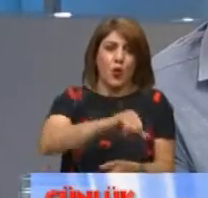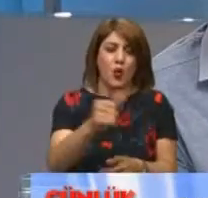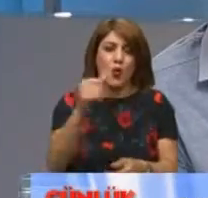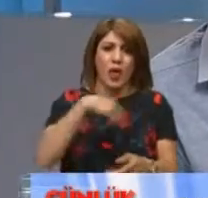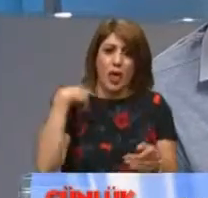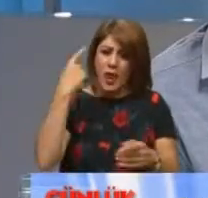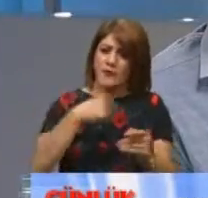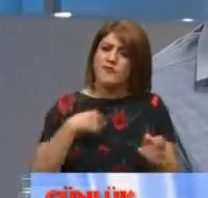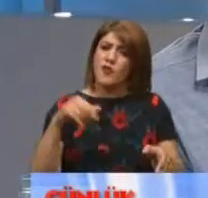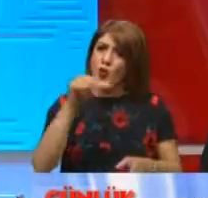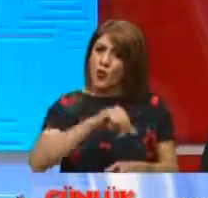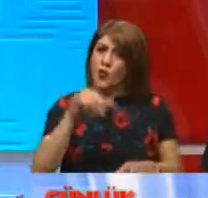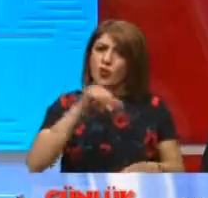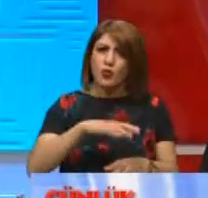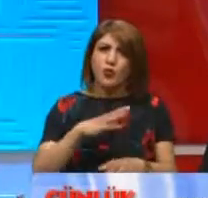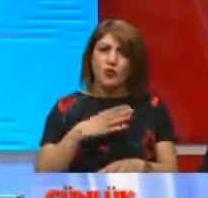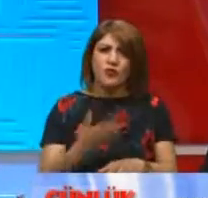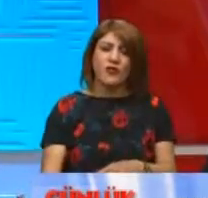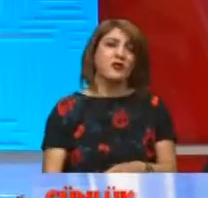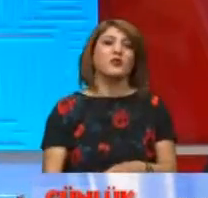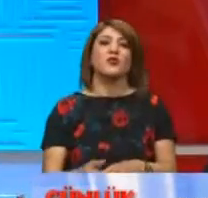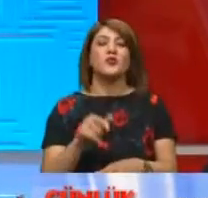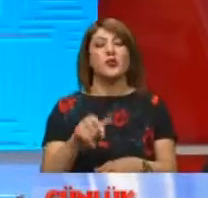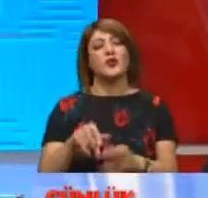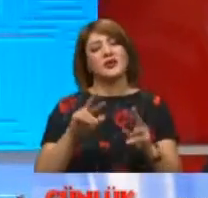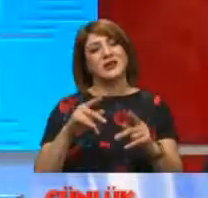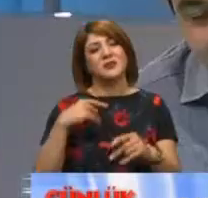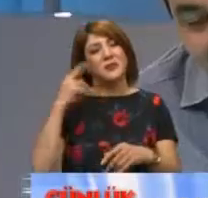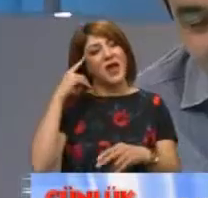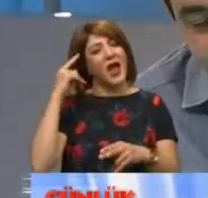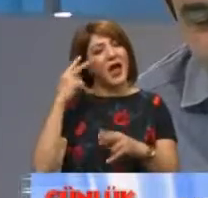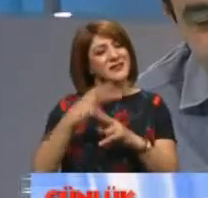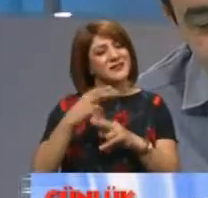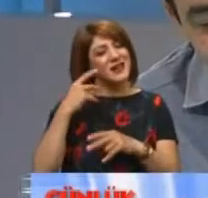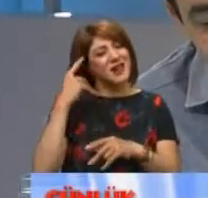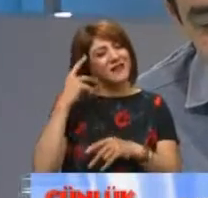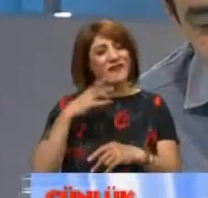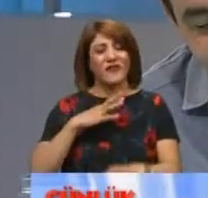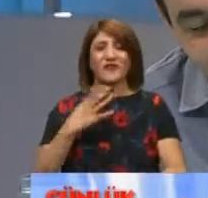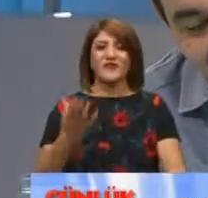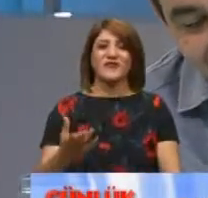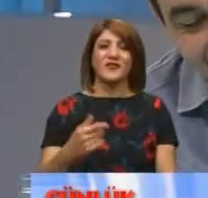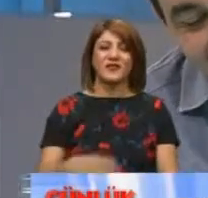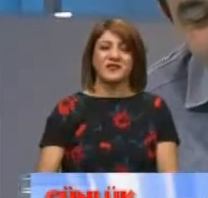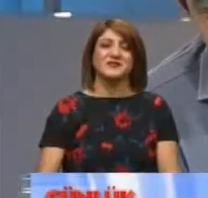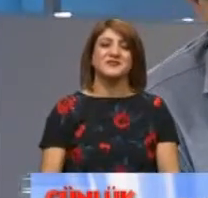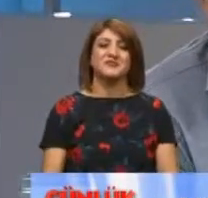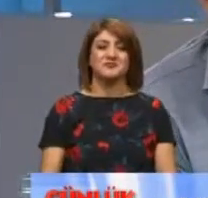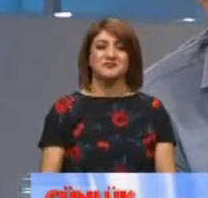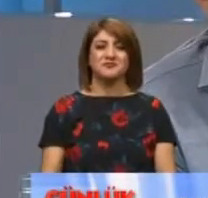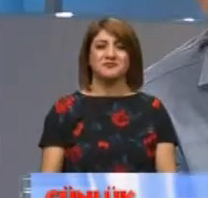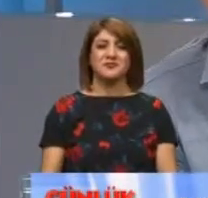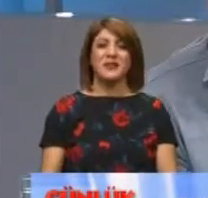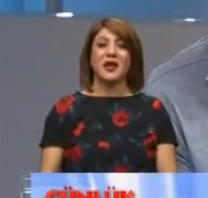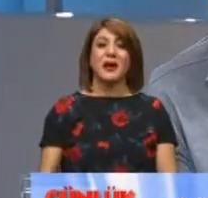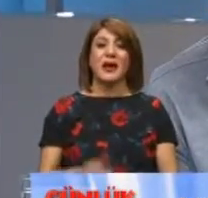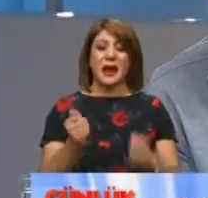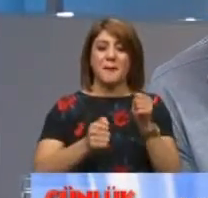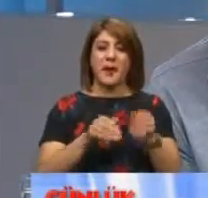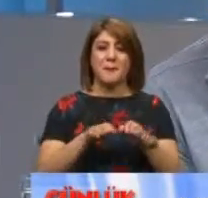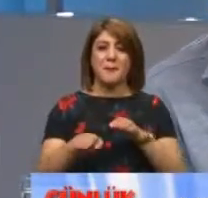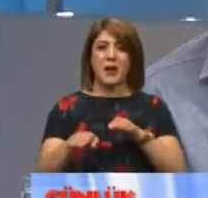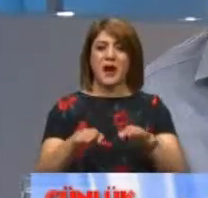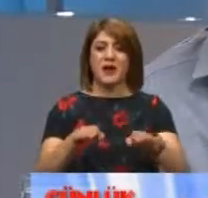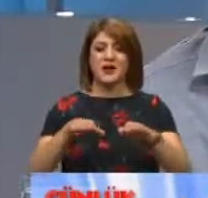Koydurdum, her hafta koyduruyorum. O araba pert oldu. Şimdi burada acaba diyorum eşim ilanı verdi ama diğerlerini yapmıyorum bak. Park konusunda da